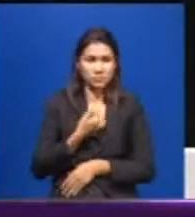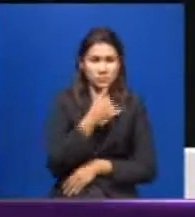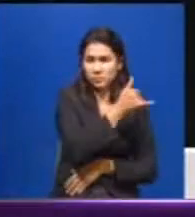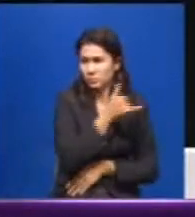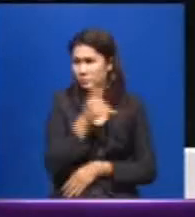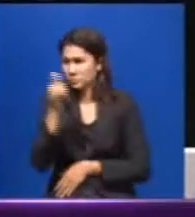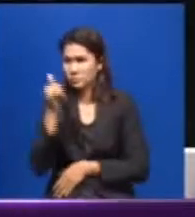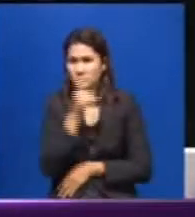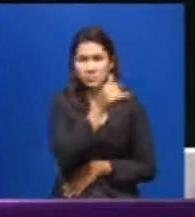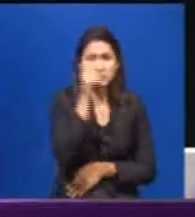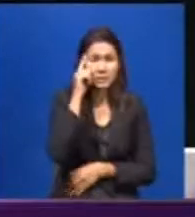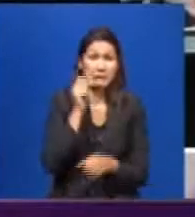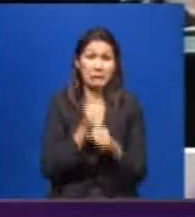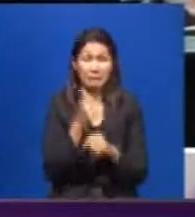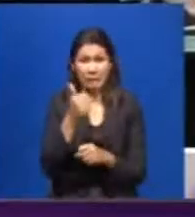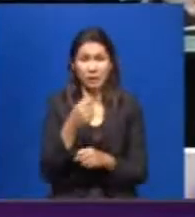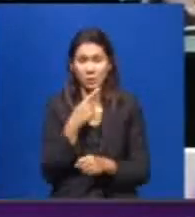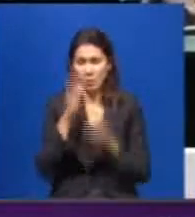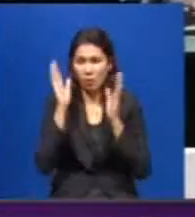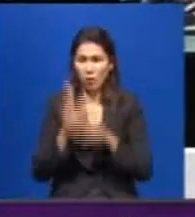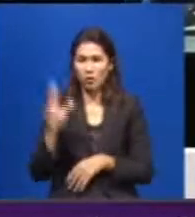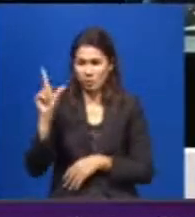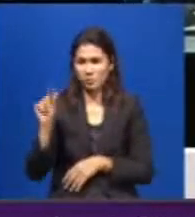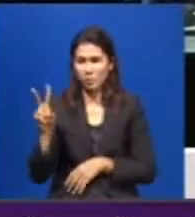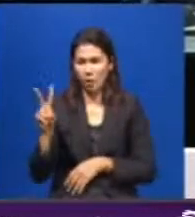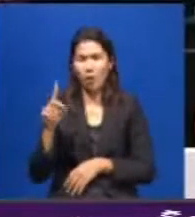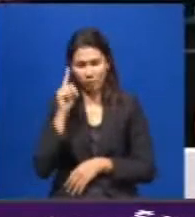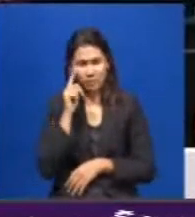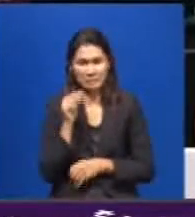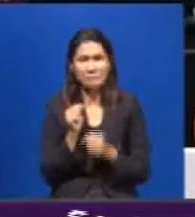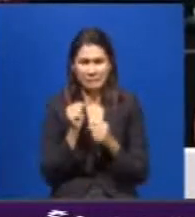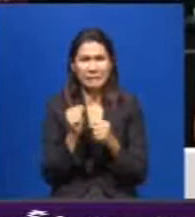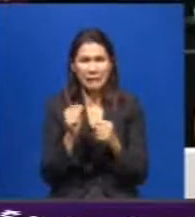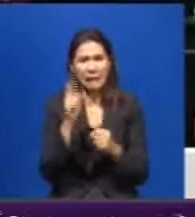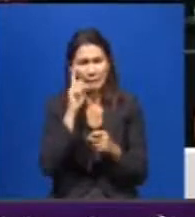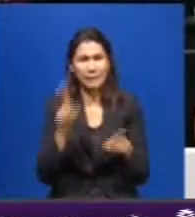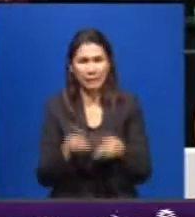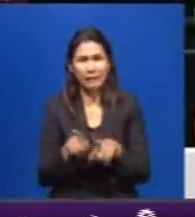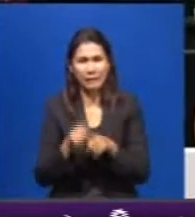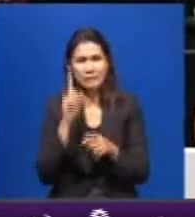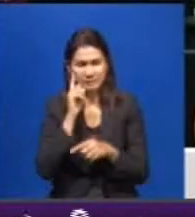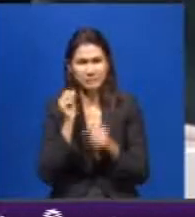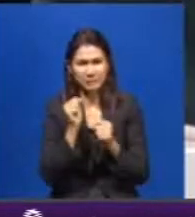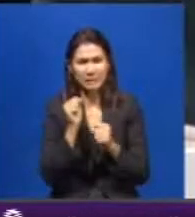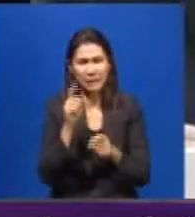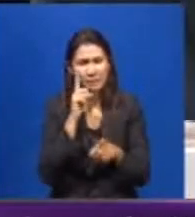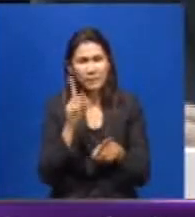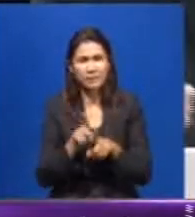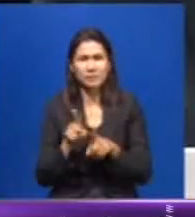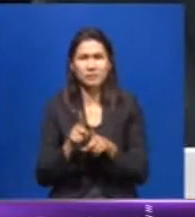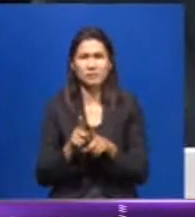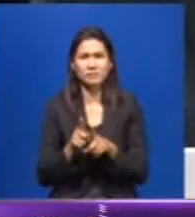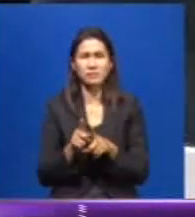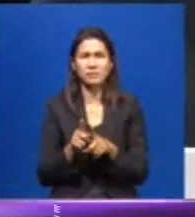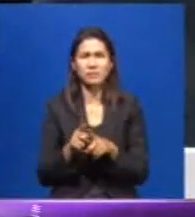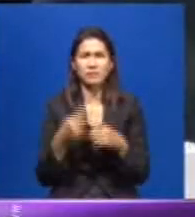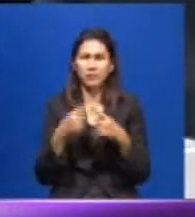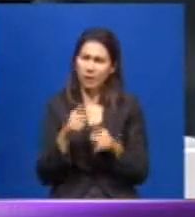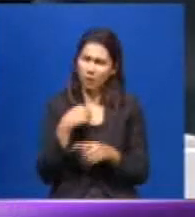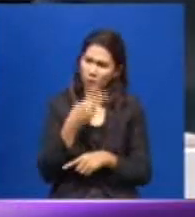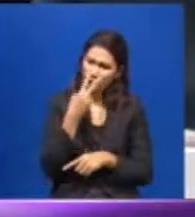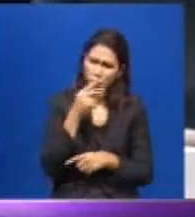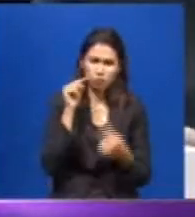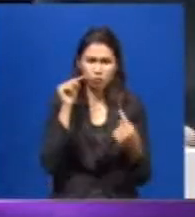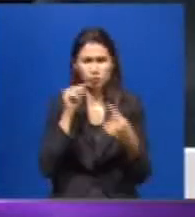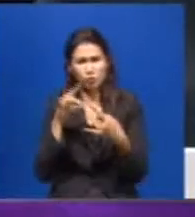ได้หรือเปล่าซึ่งผมคิดว่าท่านทั้ง22คนนี้ก็คงพยายามต่อให้เหลือ3คน5คนก็คงจะพยายามนะครับ ค่ะ แต่ว่ามันเหมาะควรหรือไม